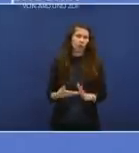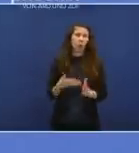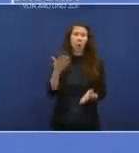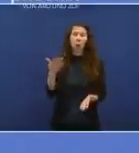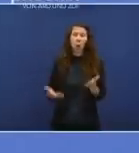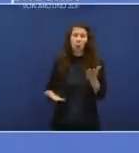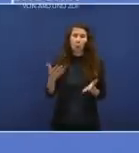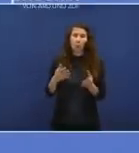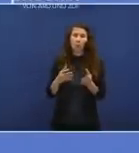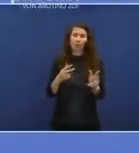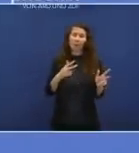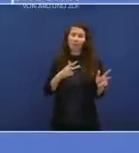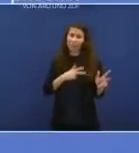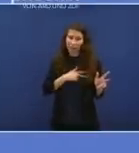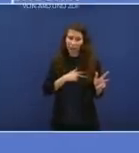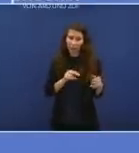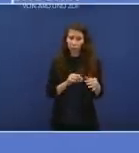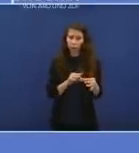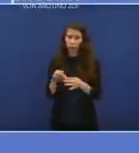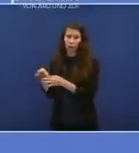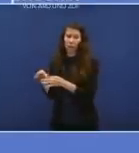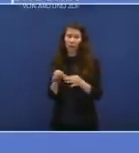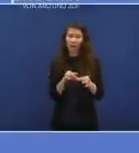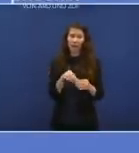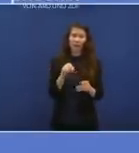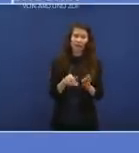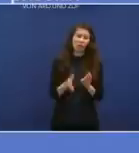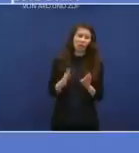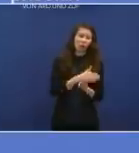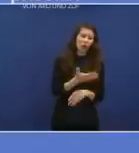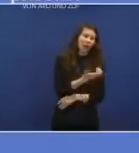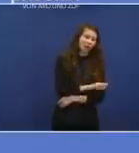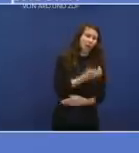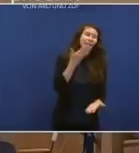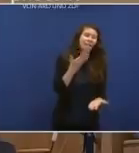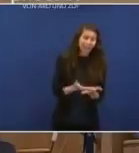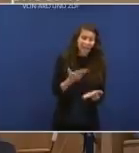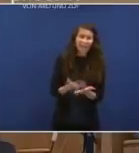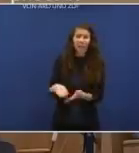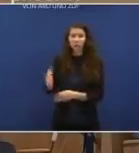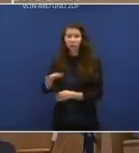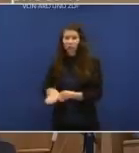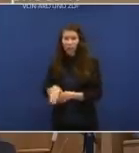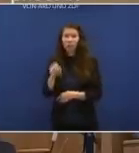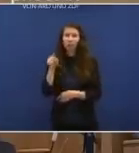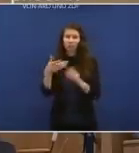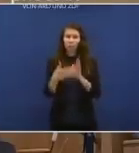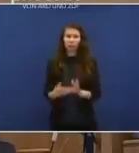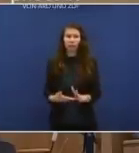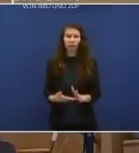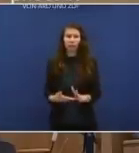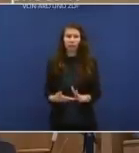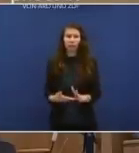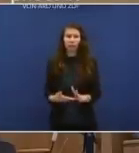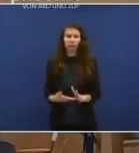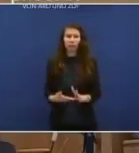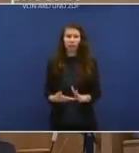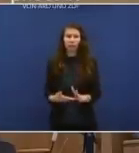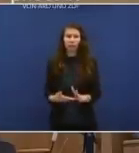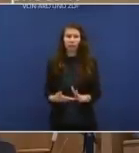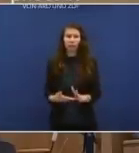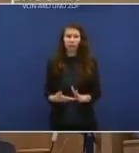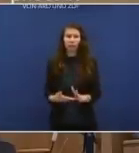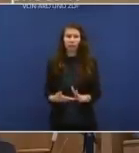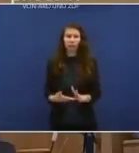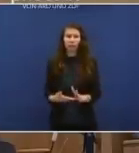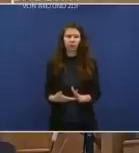zusammenhängt, kausal, mit der Tatsache, dass der Verstorbene vorher geimpft war. Es geht mir nicht um die Impffolgen an sich, sondern darum, dass hier